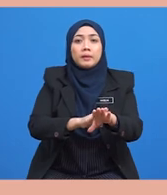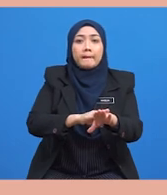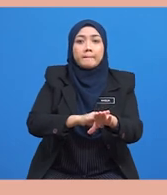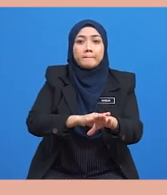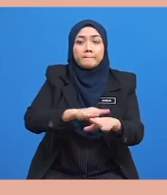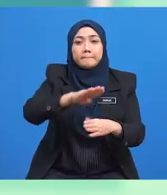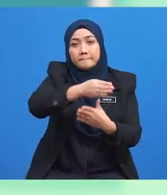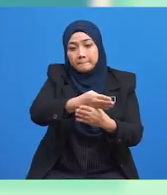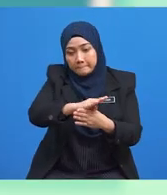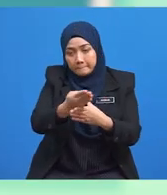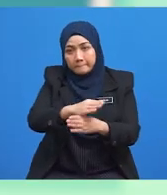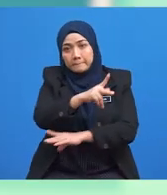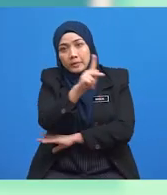titik.